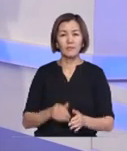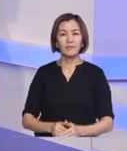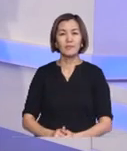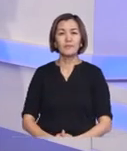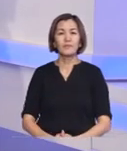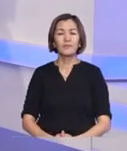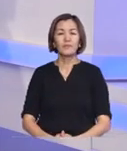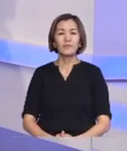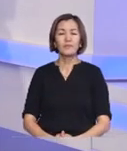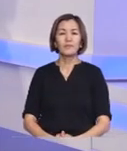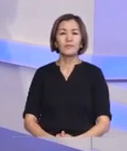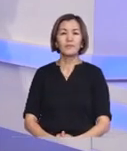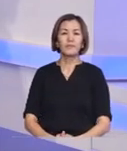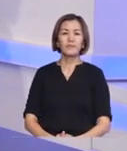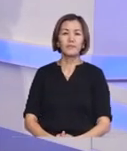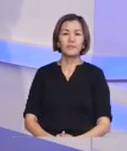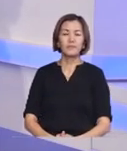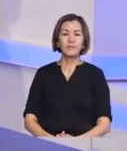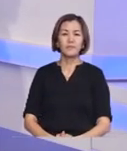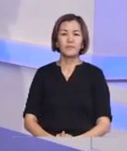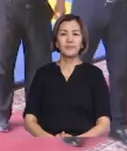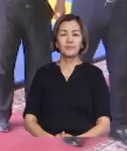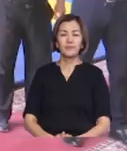бұйырып тұр? Тақырыпты кеңірек тілшіміз толықтырады.